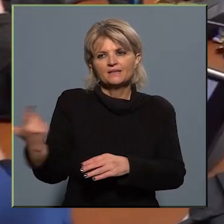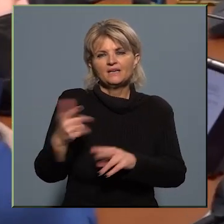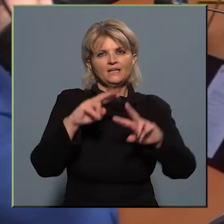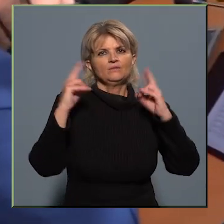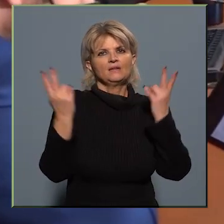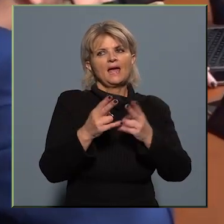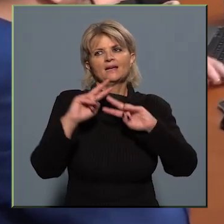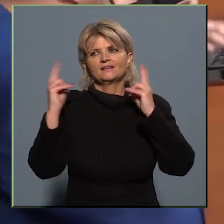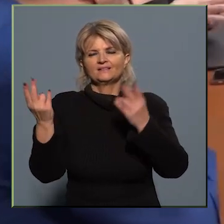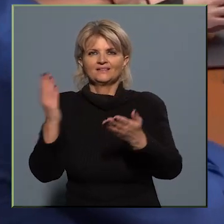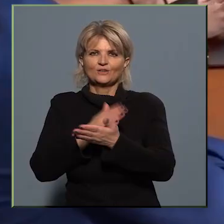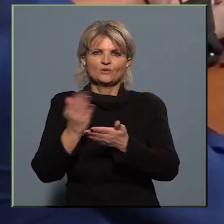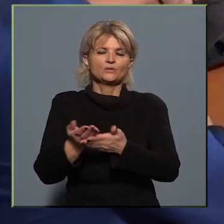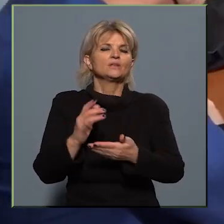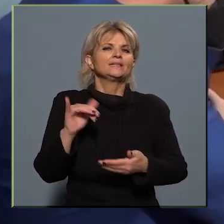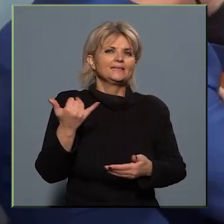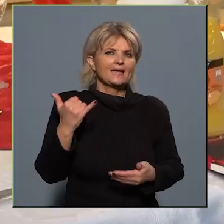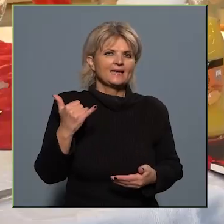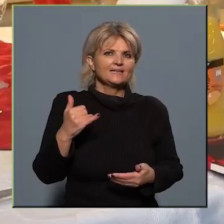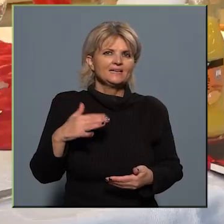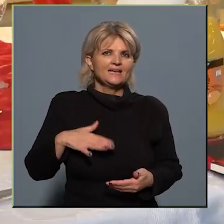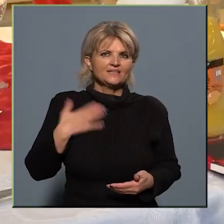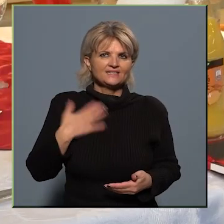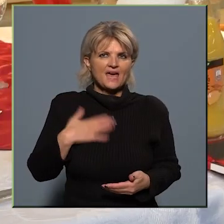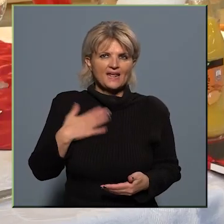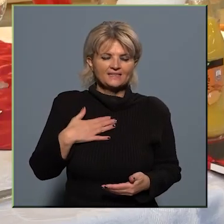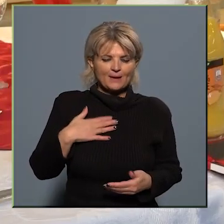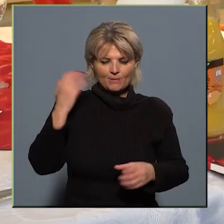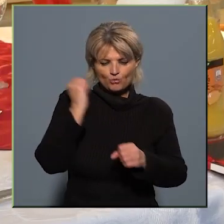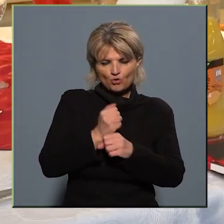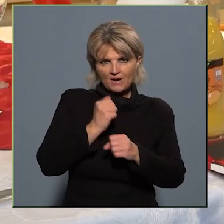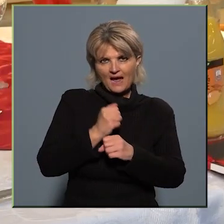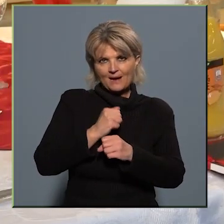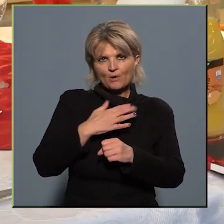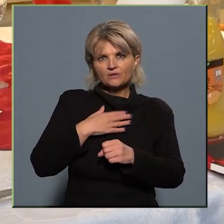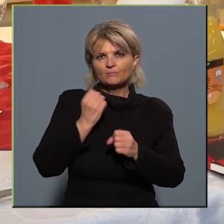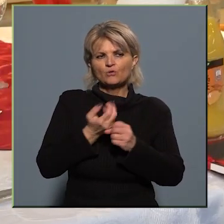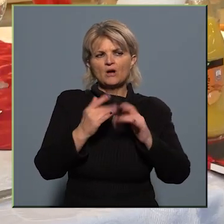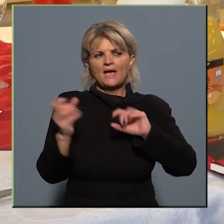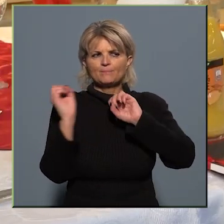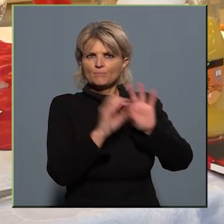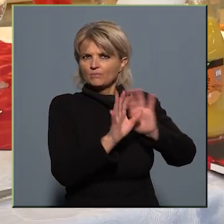világot között? Nyilván van. Én szeretem a munkámat a munkahelyen hagyni.